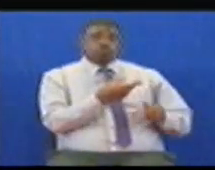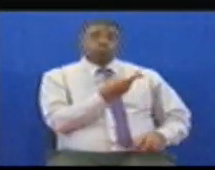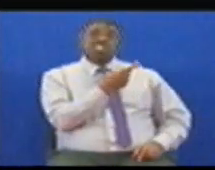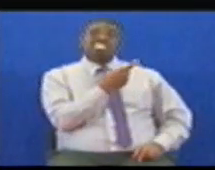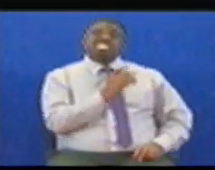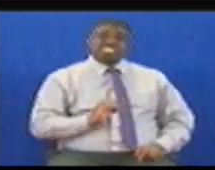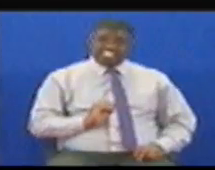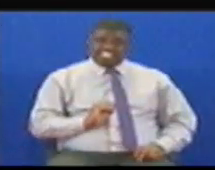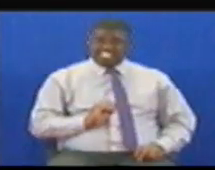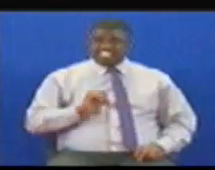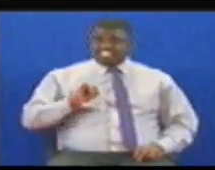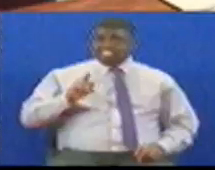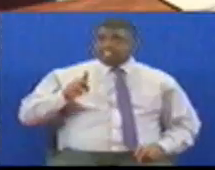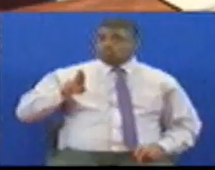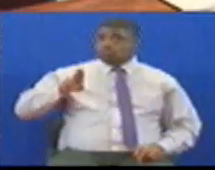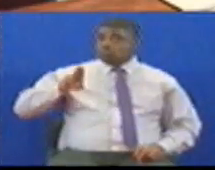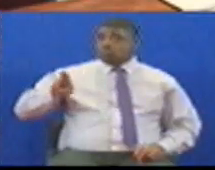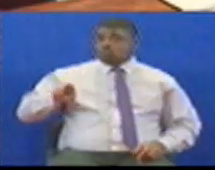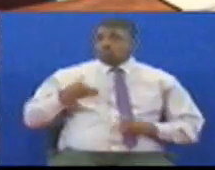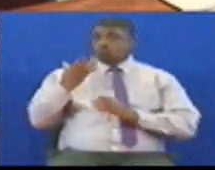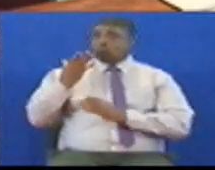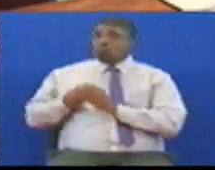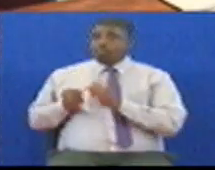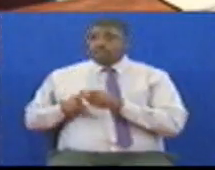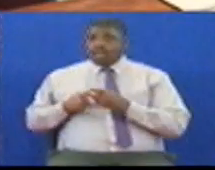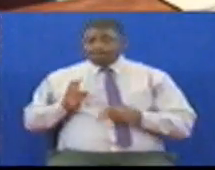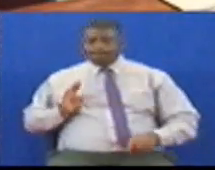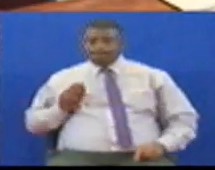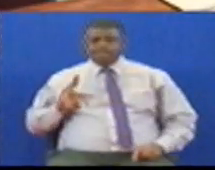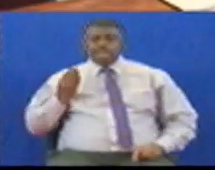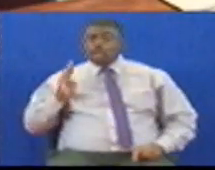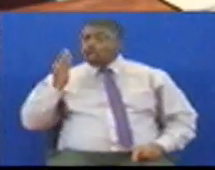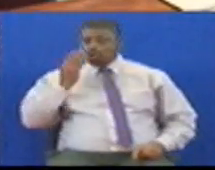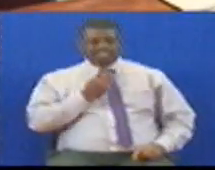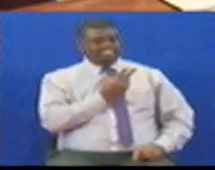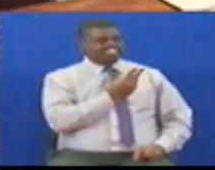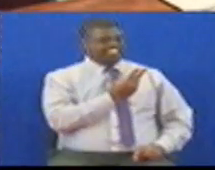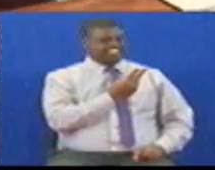Rais Ikulu, jumla ya shilingi bilioni